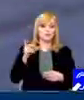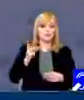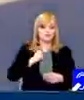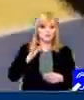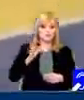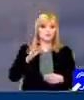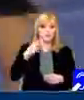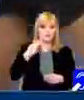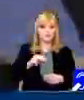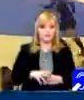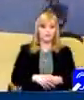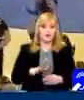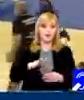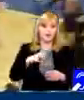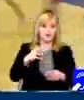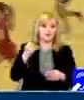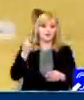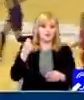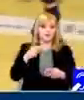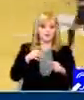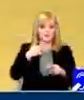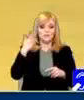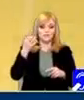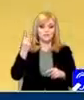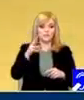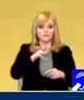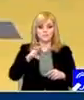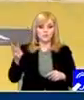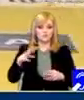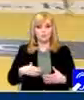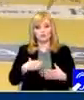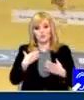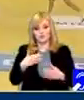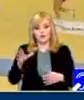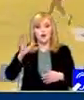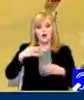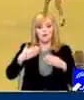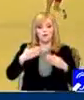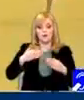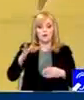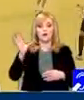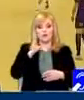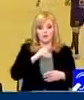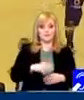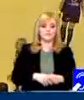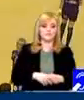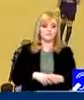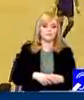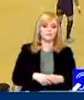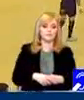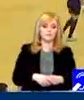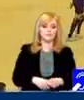părții secunde a dus 12 minute de coșmar pentru fetele lui Ambrose Martin. Naționala României a înscris un singur gol, iar Rusia a preluat conducerea